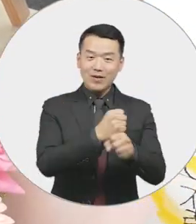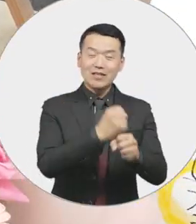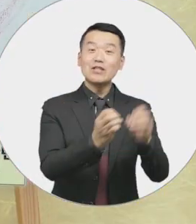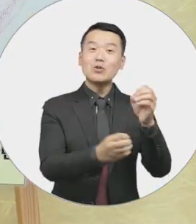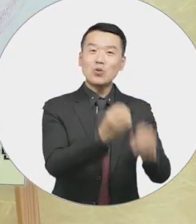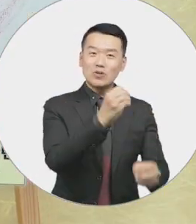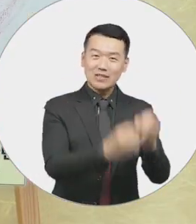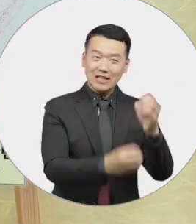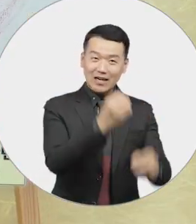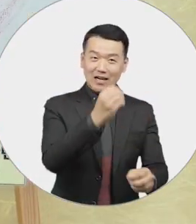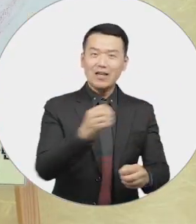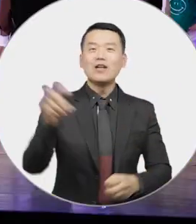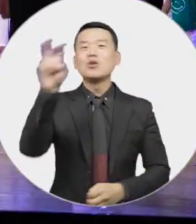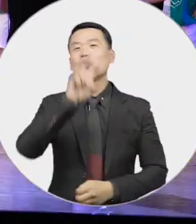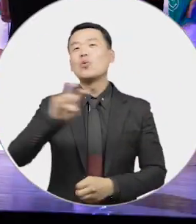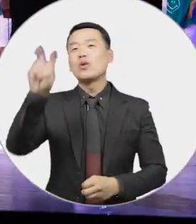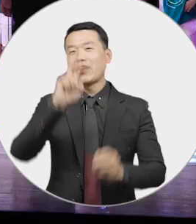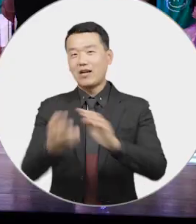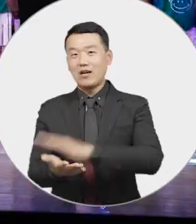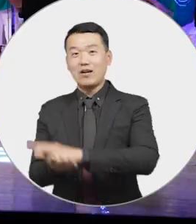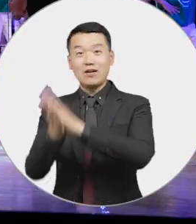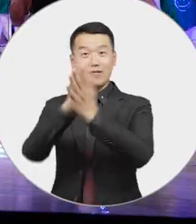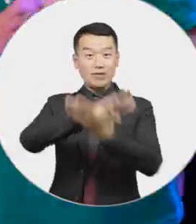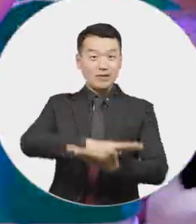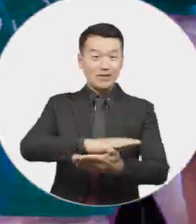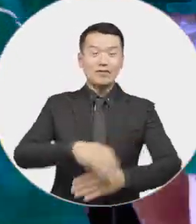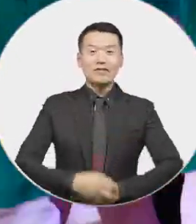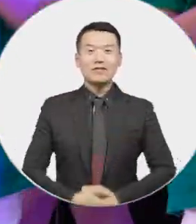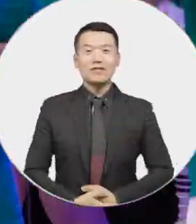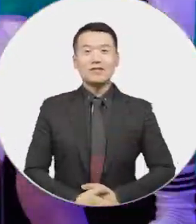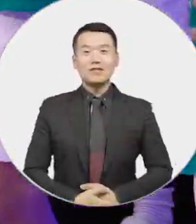아이들이 고사리 손으로 써내려간 동시가 노래가 됩니다.